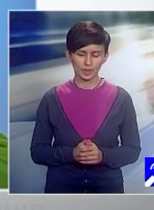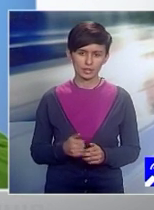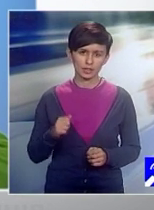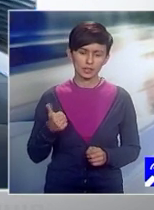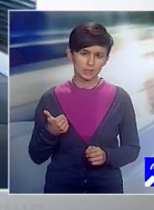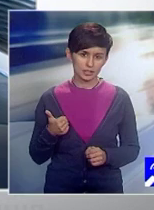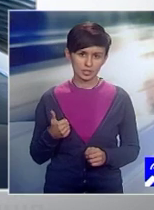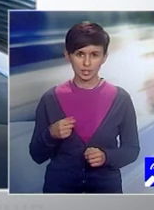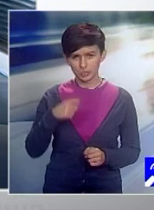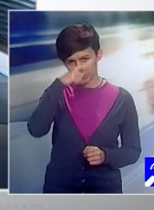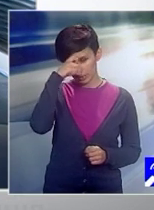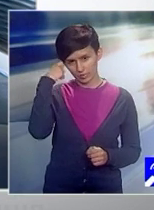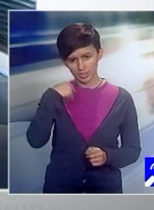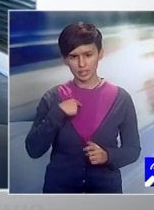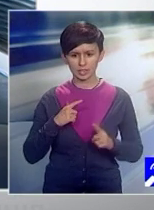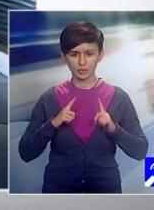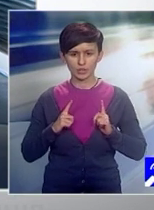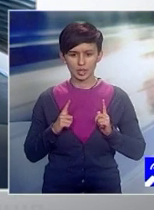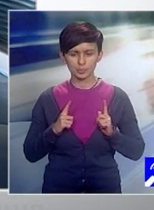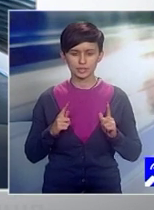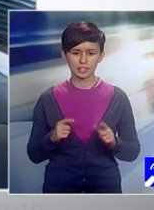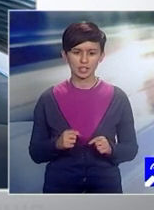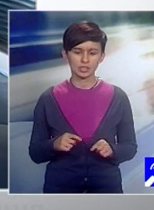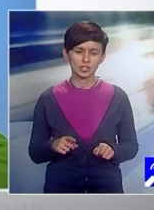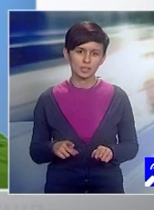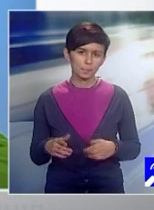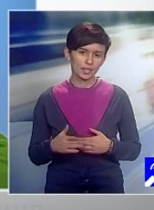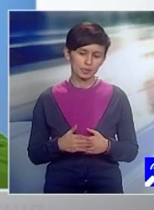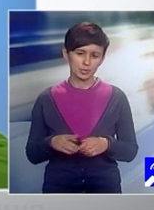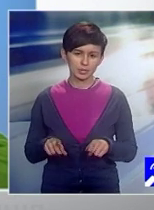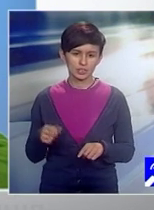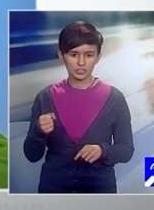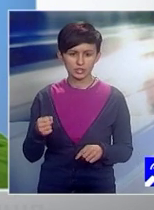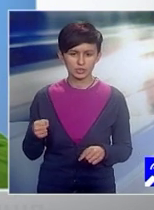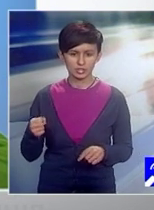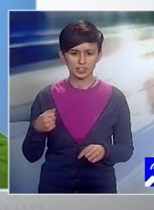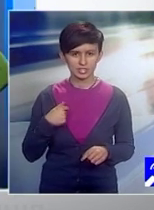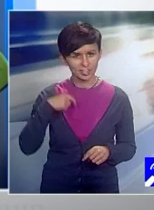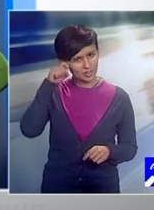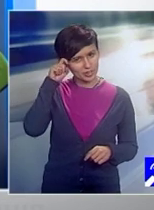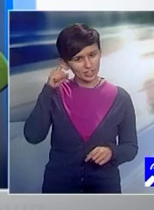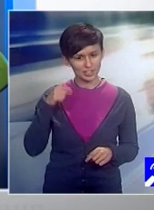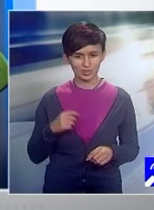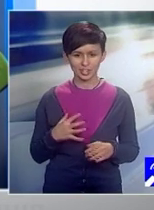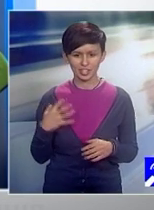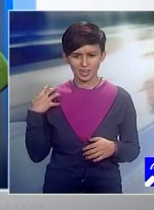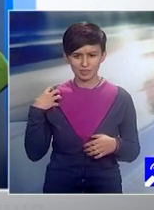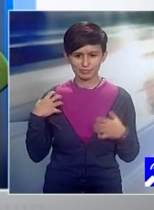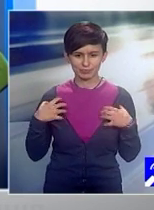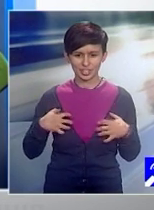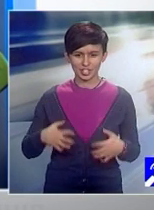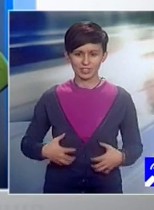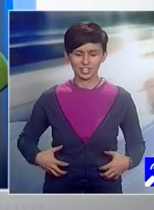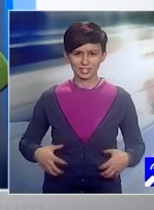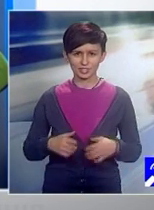în prima vară, când am stat aproape ca și un turist, mă gândeam că cresc și mie solzi pe mine și o să devin